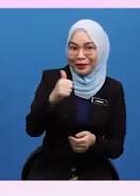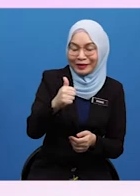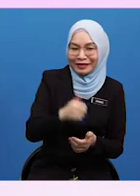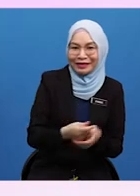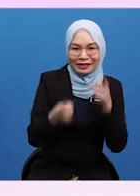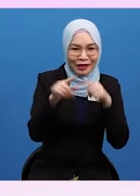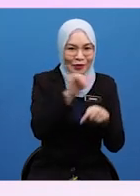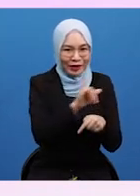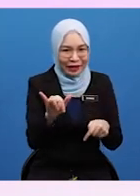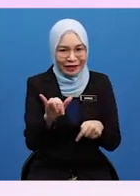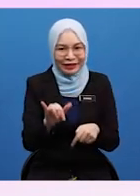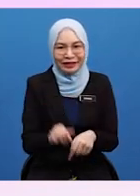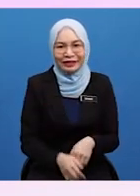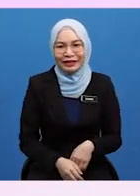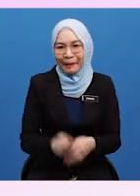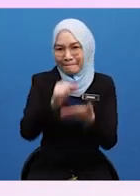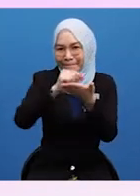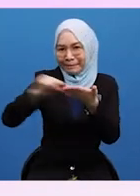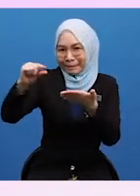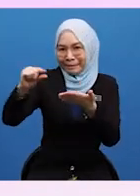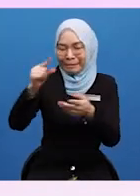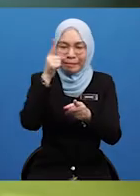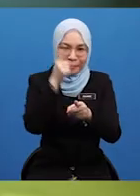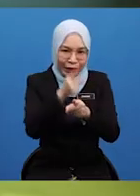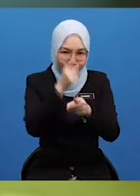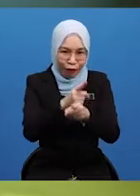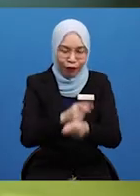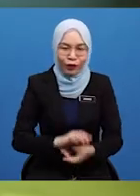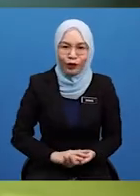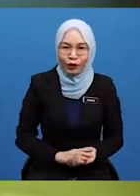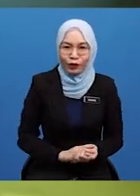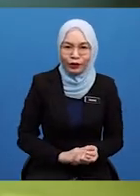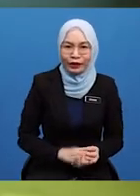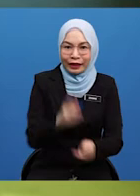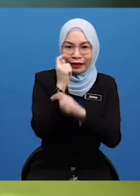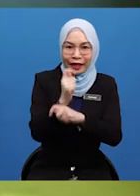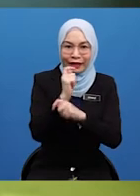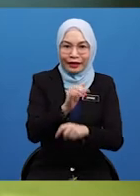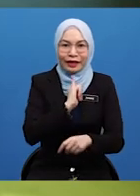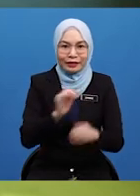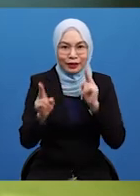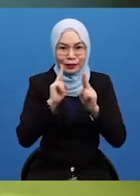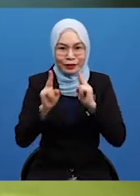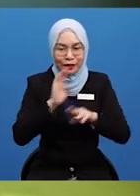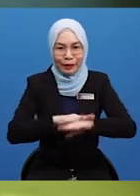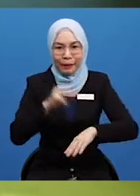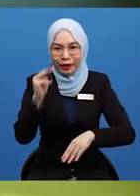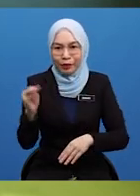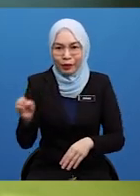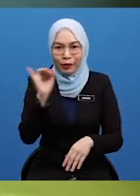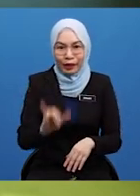jawabannya adalah betul tanya diucapkan kepada murid yang